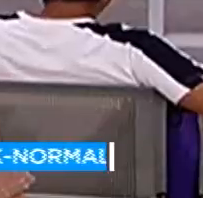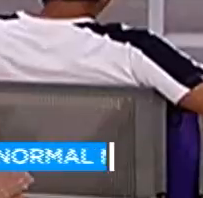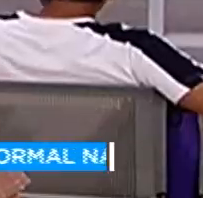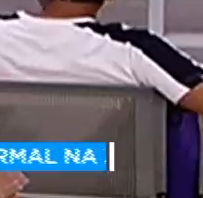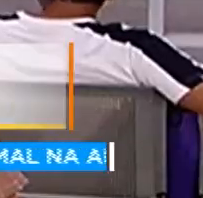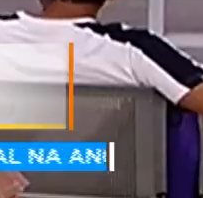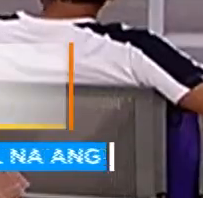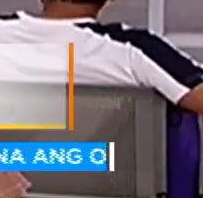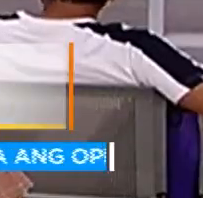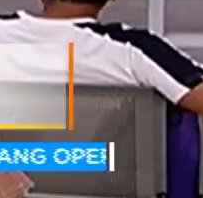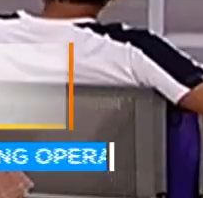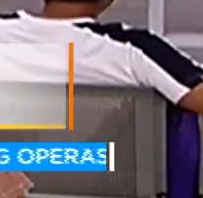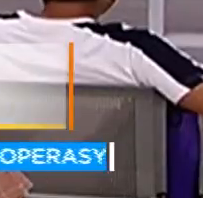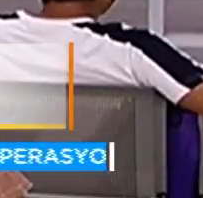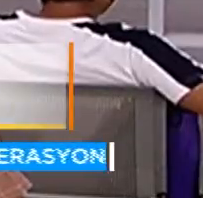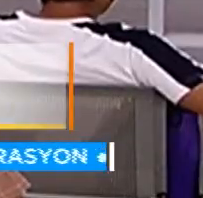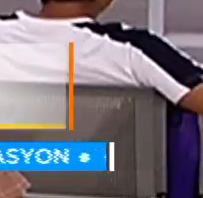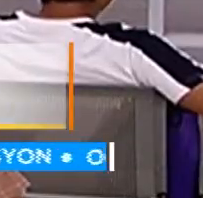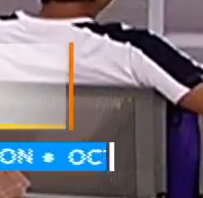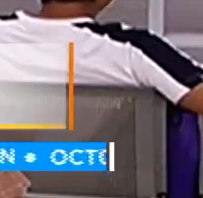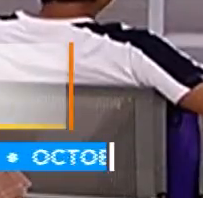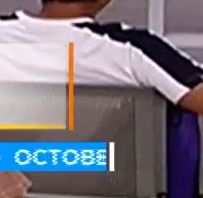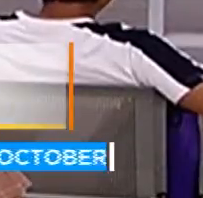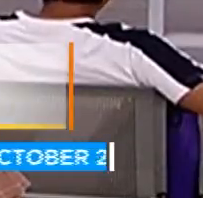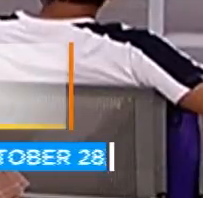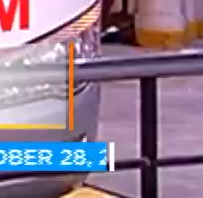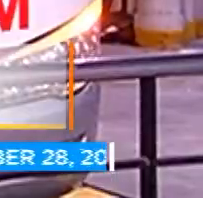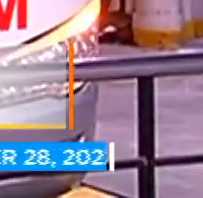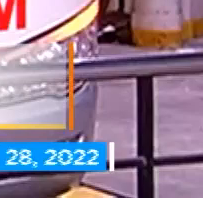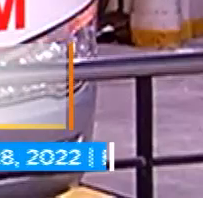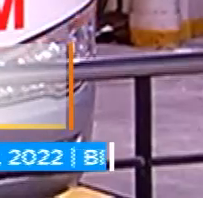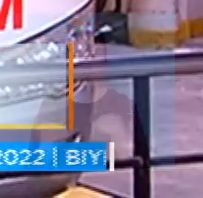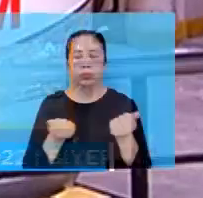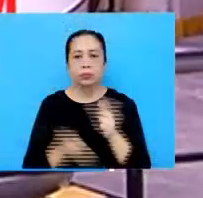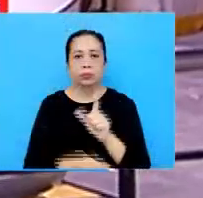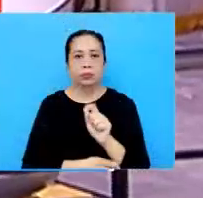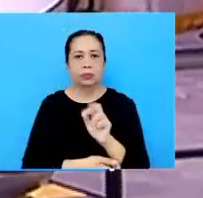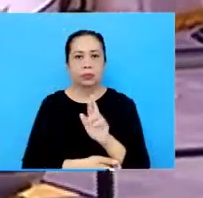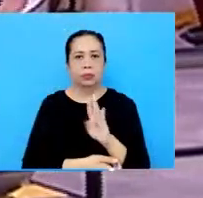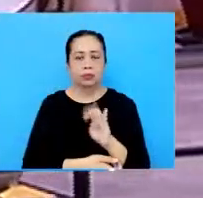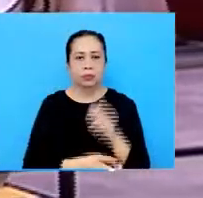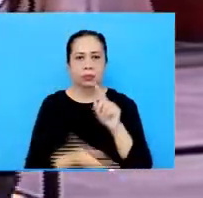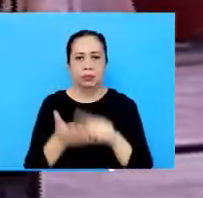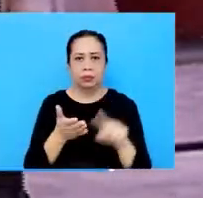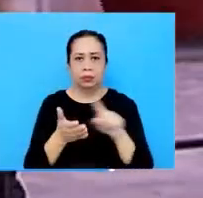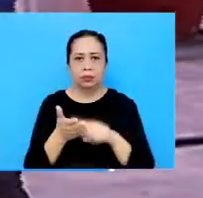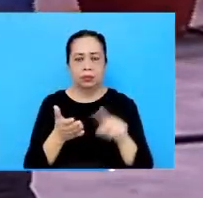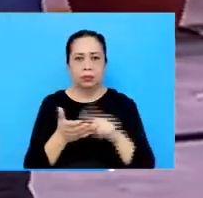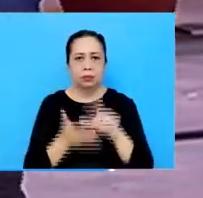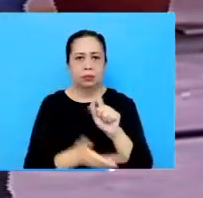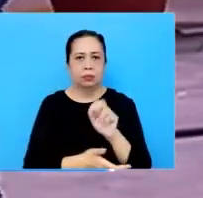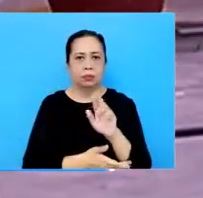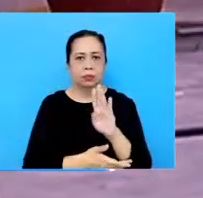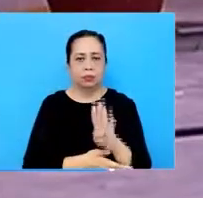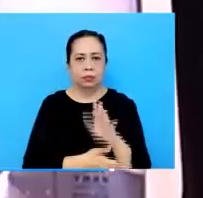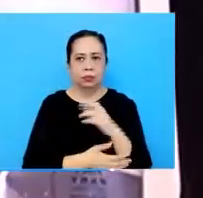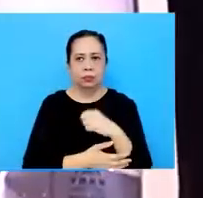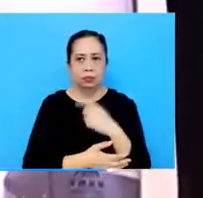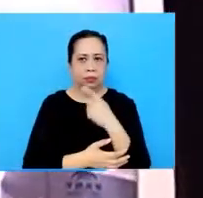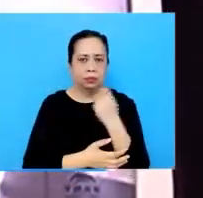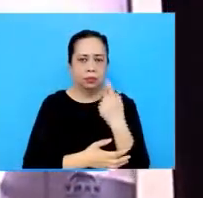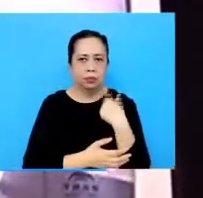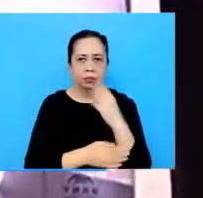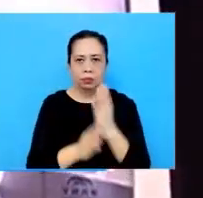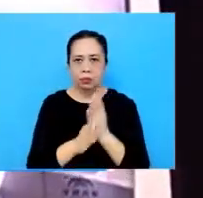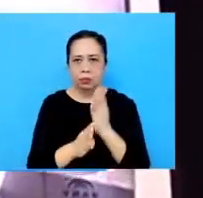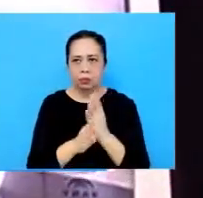no? Nagbago ngayon yung administration din ng LTFRB. Nag-inspeksyon na rin ng LTFRB sa mga babiyahing bus.